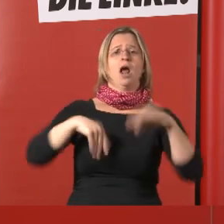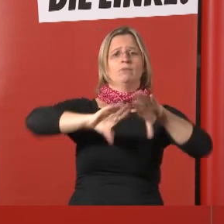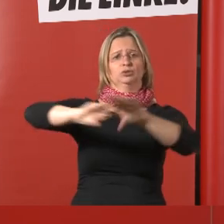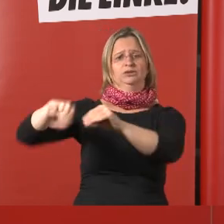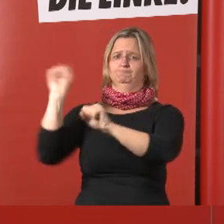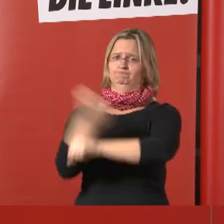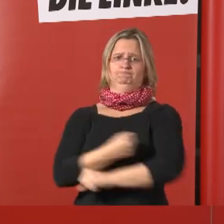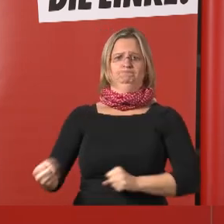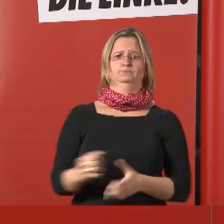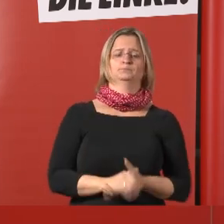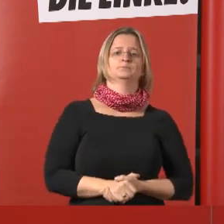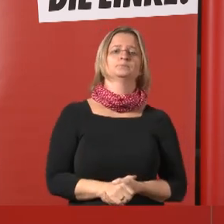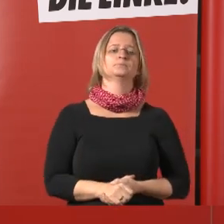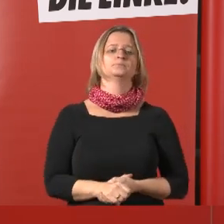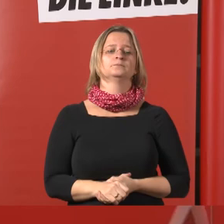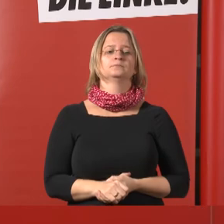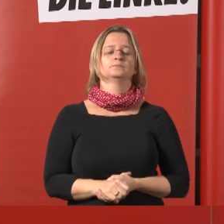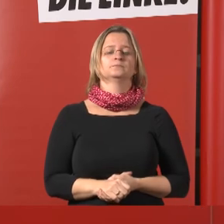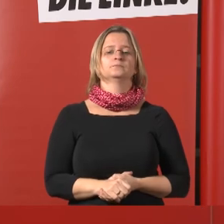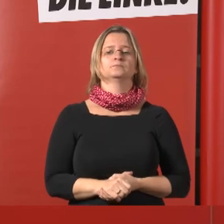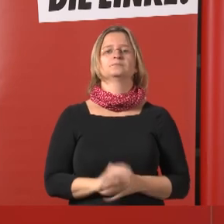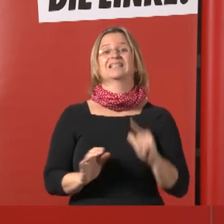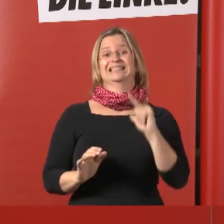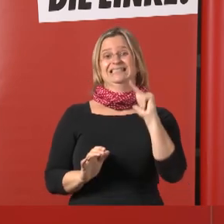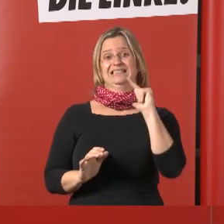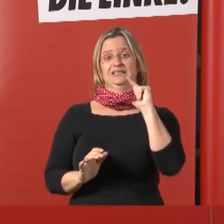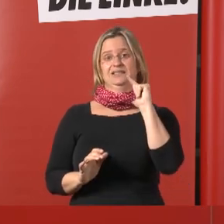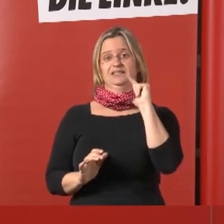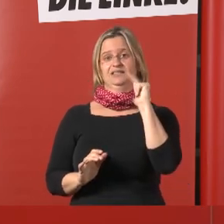relativieren, dass er sozusagen inflationär verwendet wird.